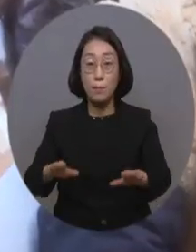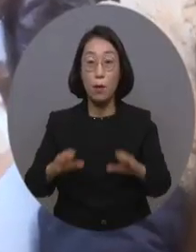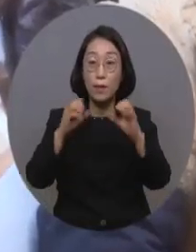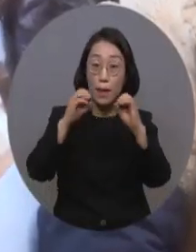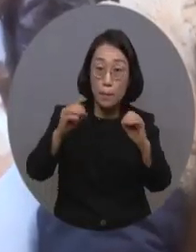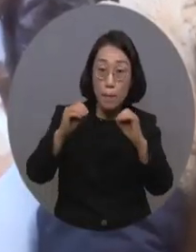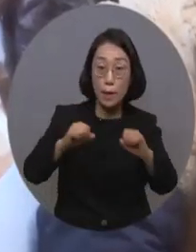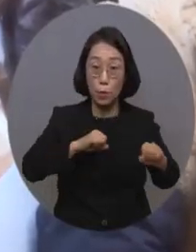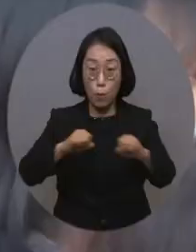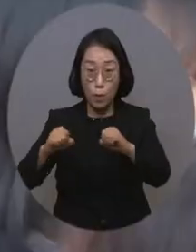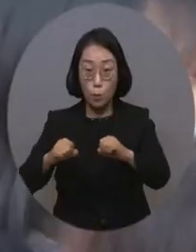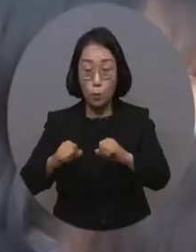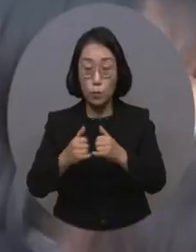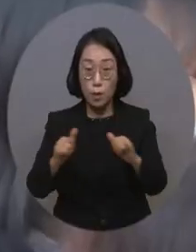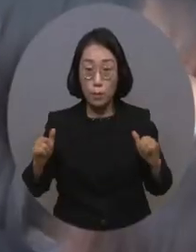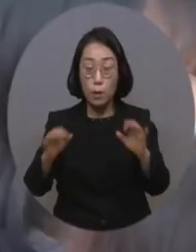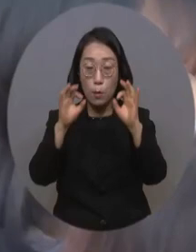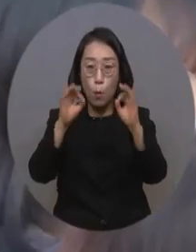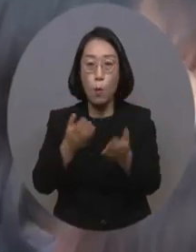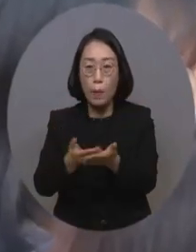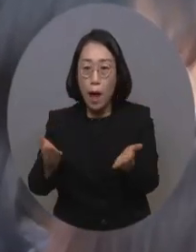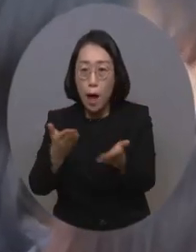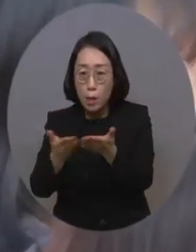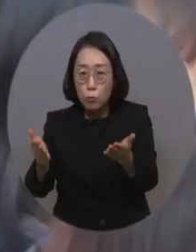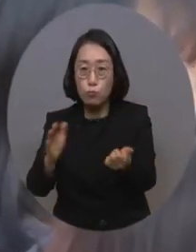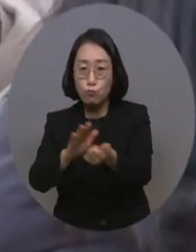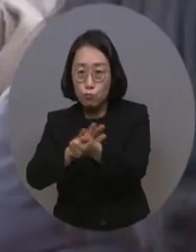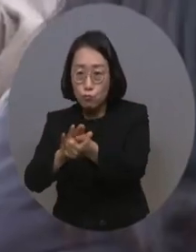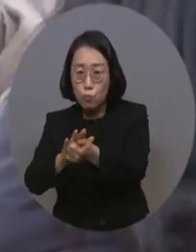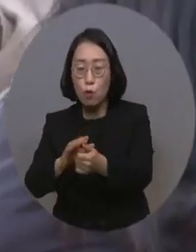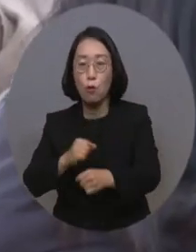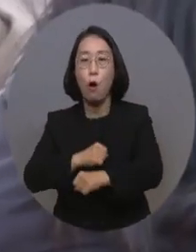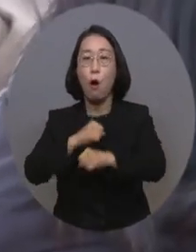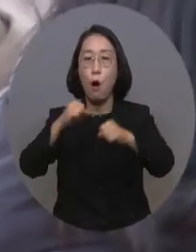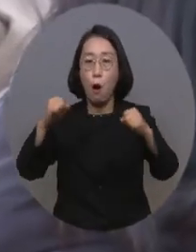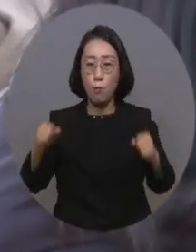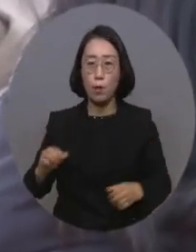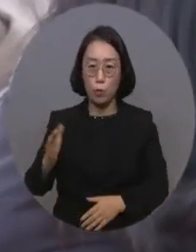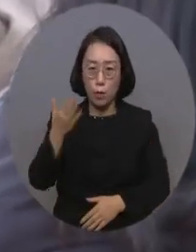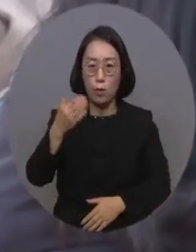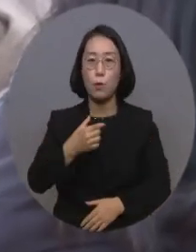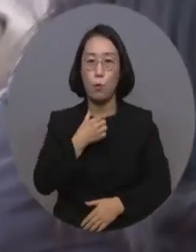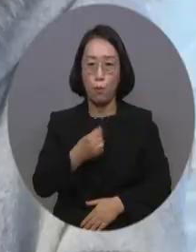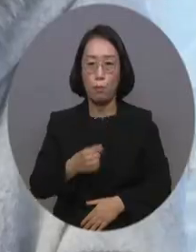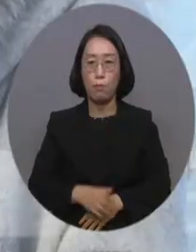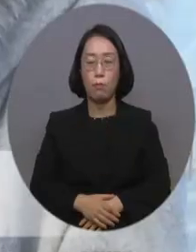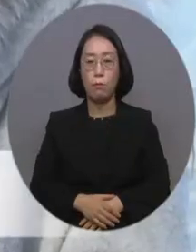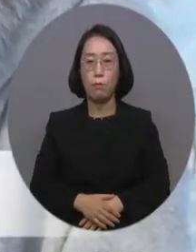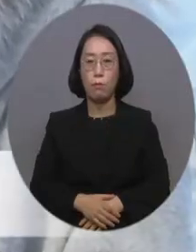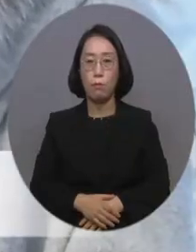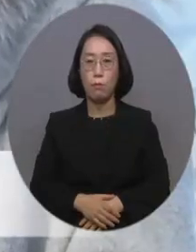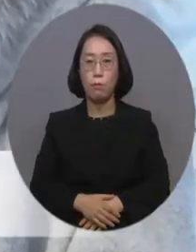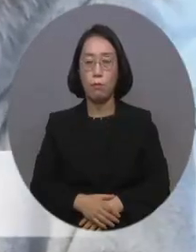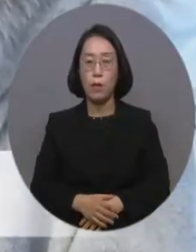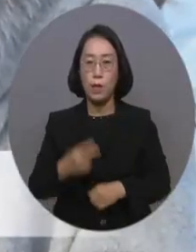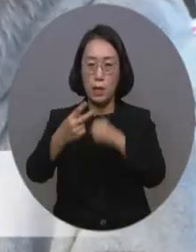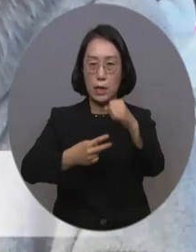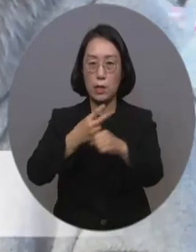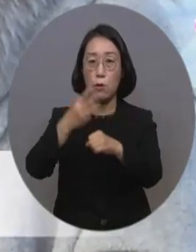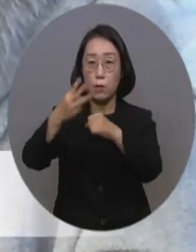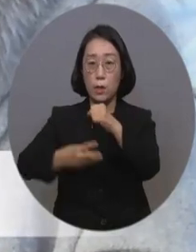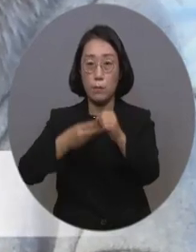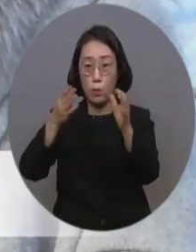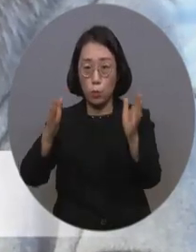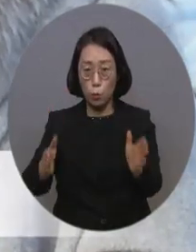캠페인에 대해 시민들은 나눔의 의미가 널리 확산되길 바란다는 뜻을 전했습니다. 지난 이제 2, 3년 동안 코로나